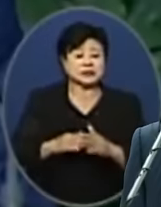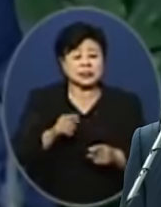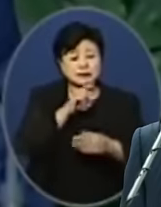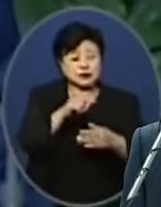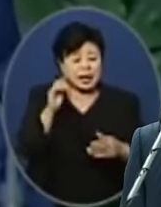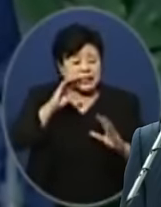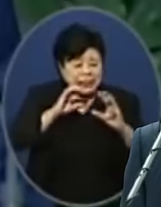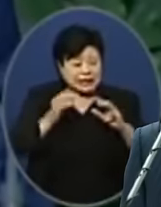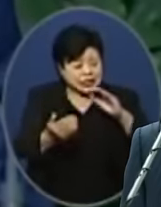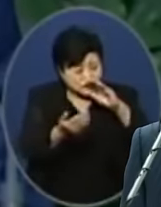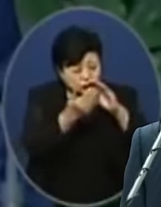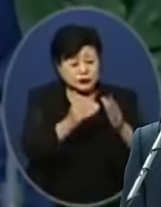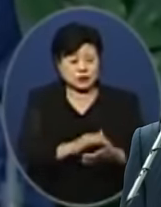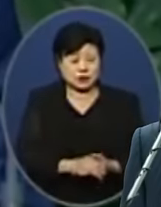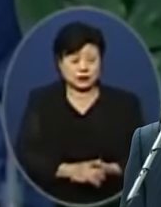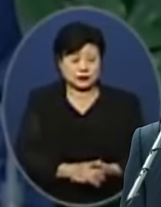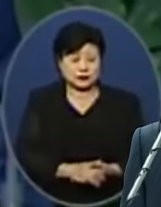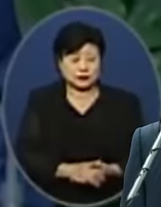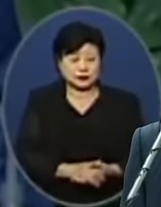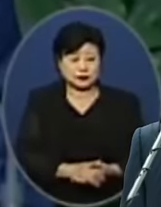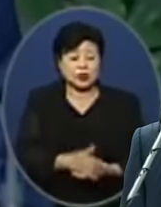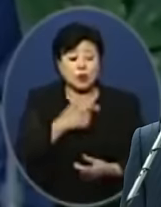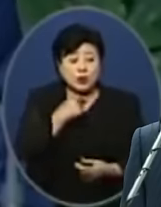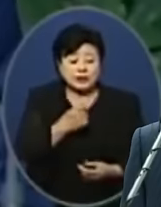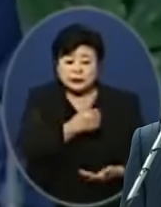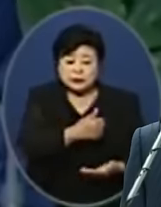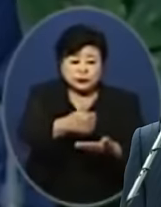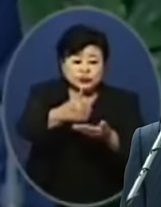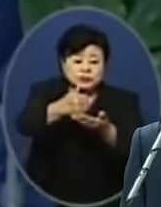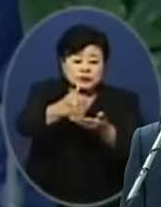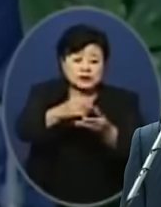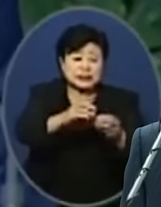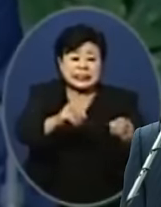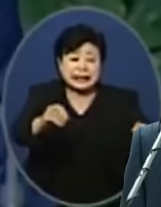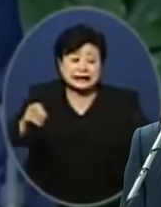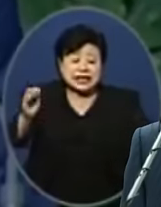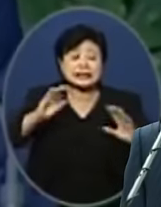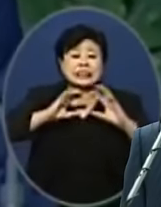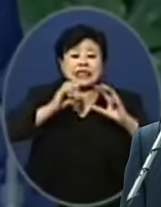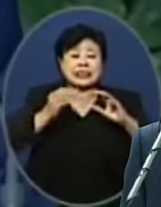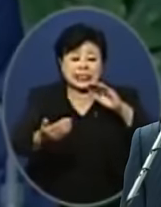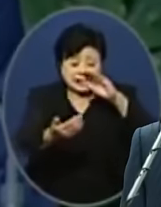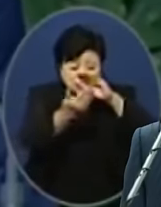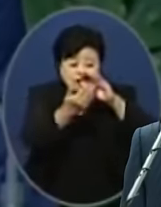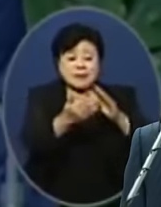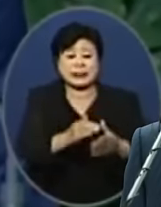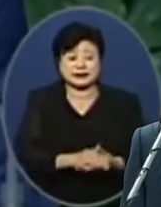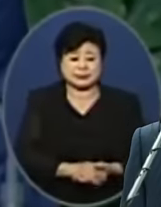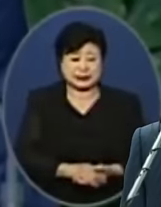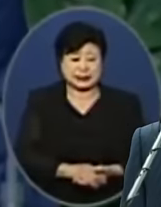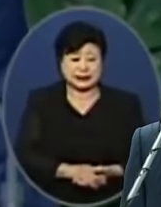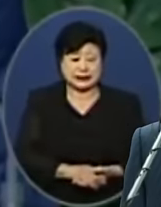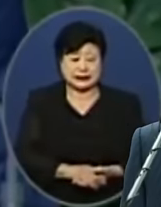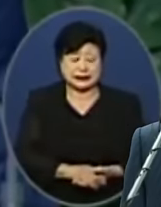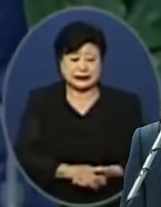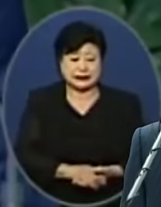생활의 천국이 이루어지기 원하셔서 주님은 이 땅에서 천국을 이루라는 것입니다.